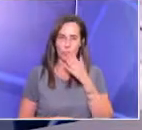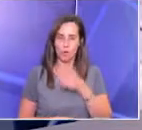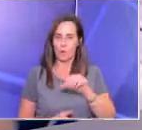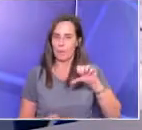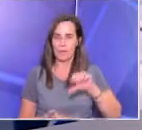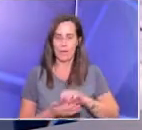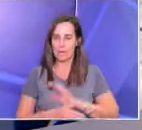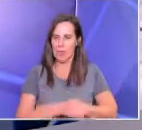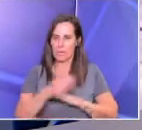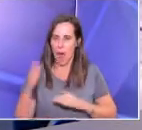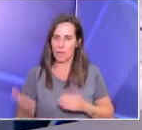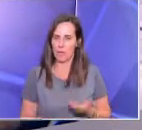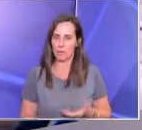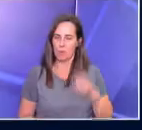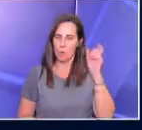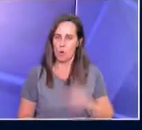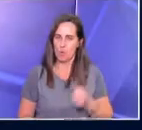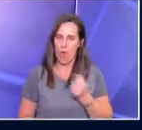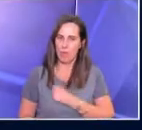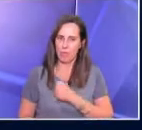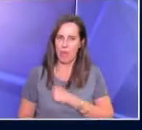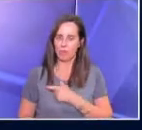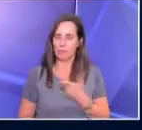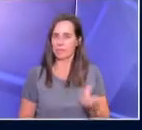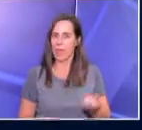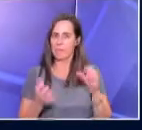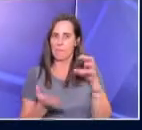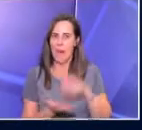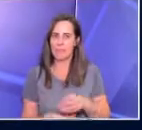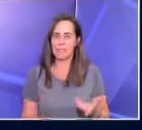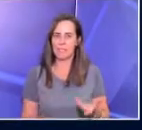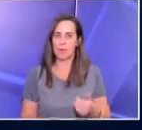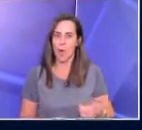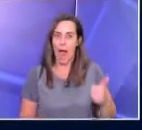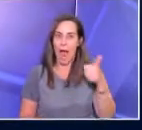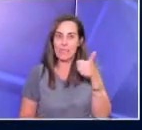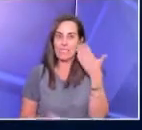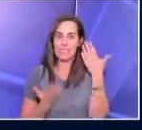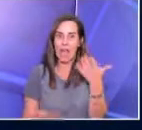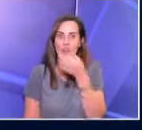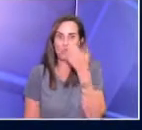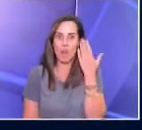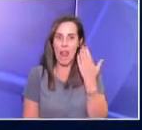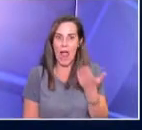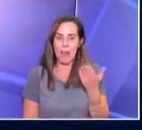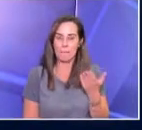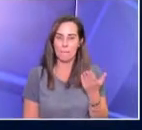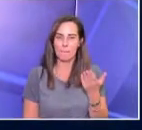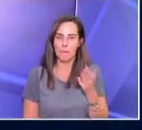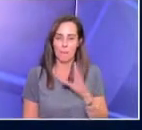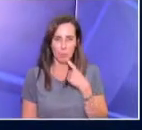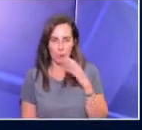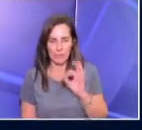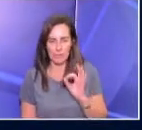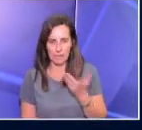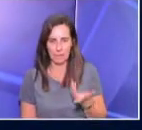היא עיר ימנית, הוא איש דתי, זה הבייס שלו. הוא השר לענייני ירושלים למען השם. זאת אומרת, מה שאתה אומר בעצם